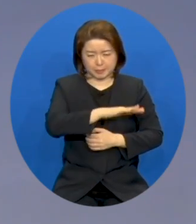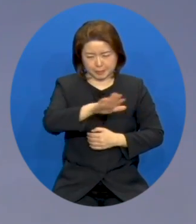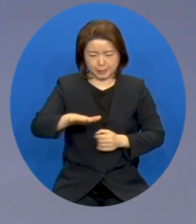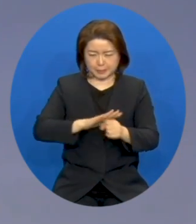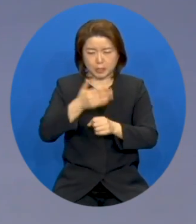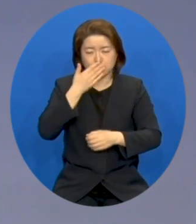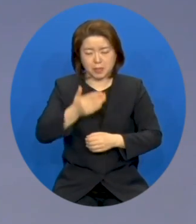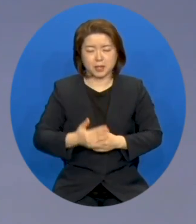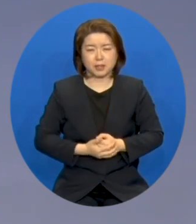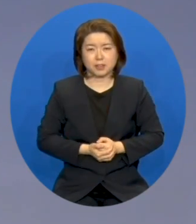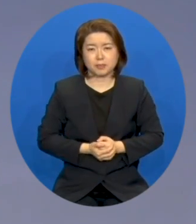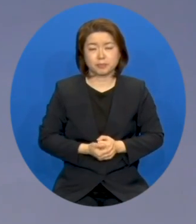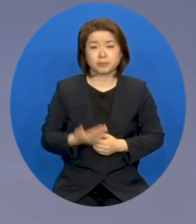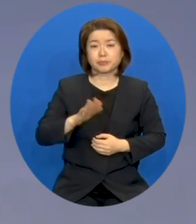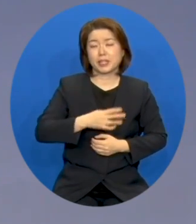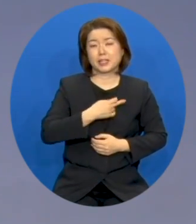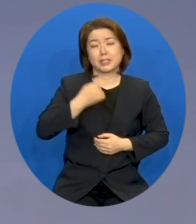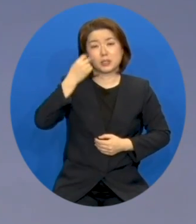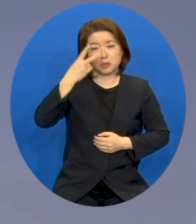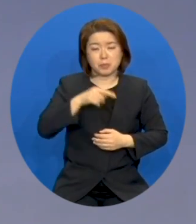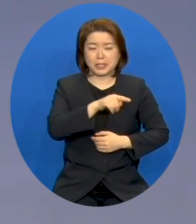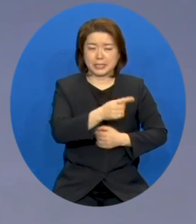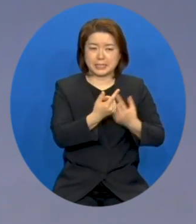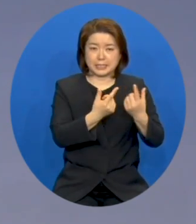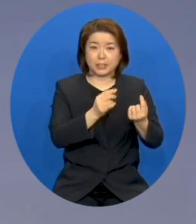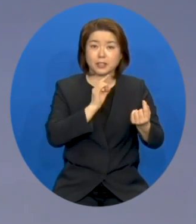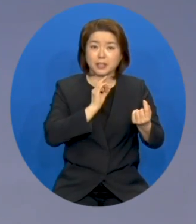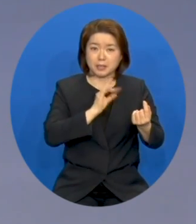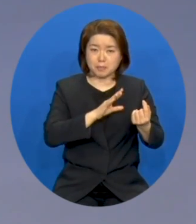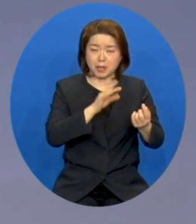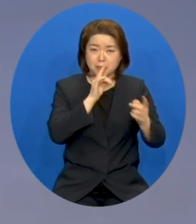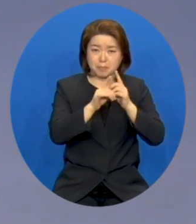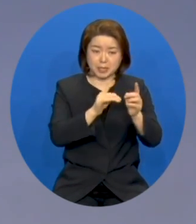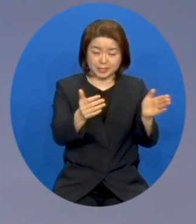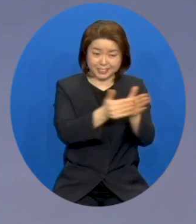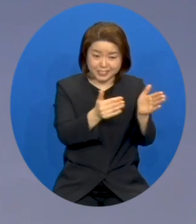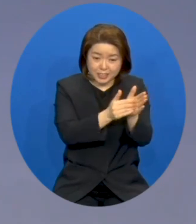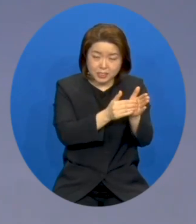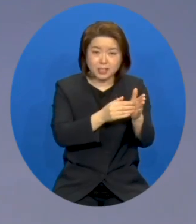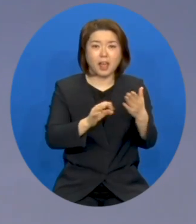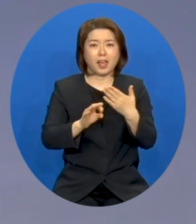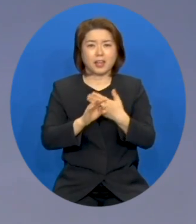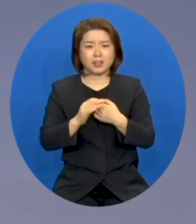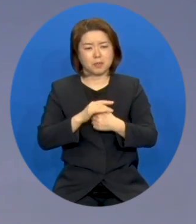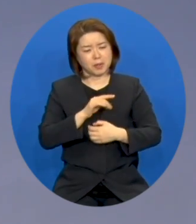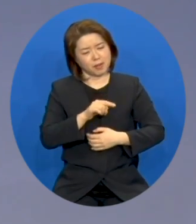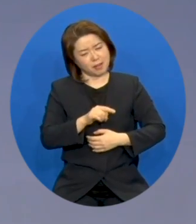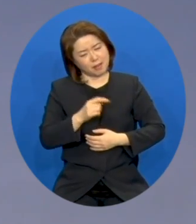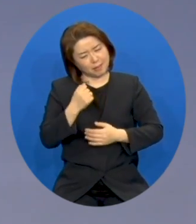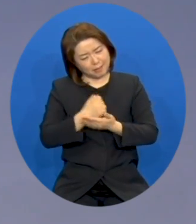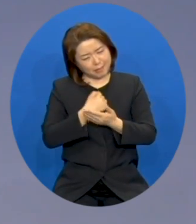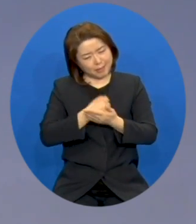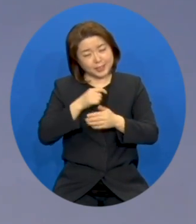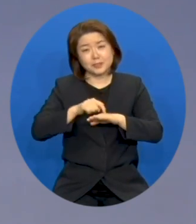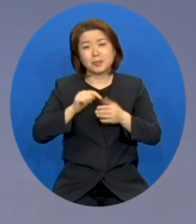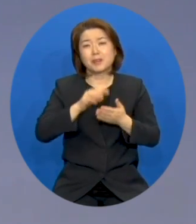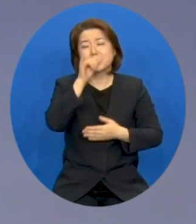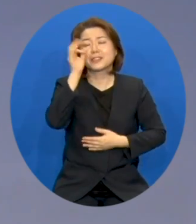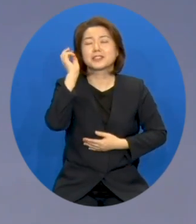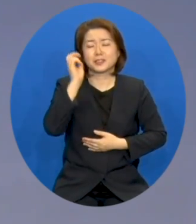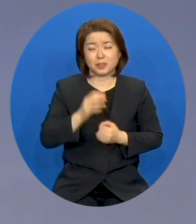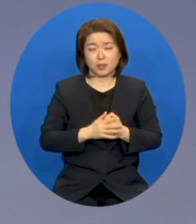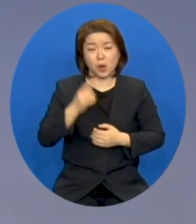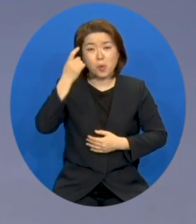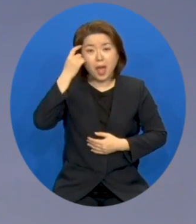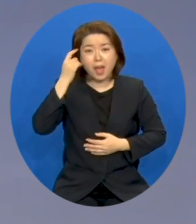그러나 사도 바울이 이렇게만 말씀하고 끝내버렸다면 너무 아쉬웠을 겁니다.